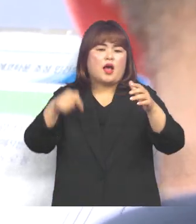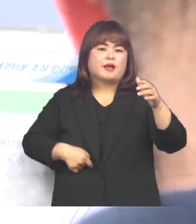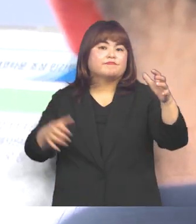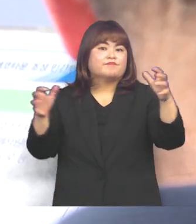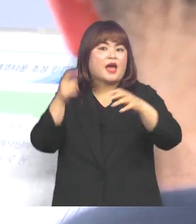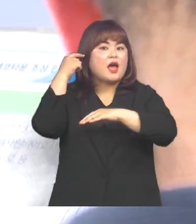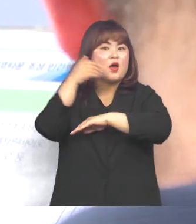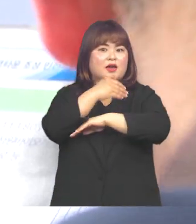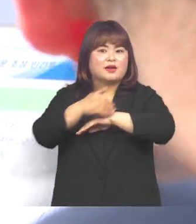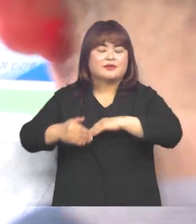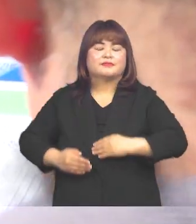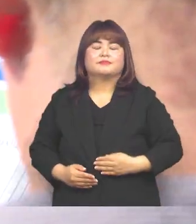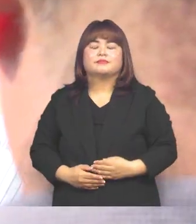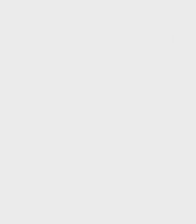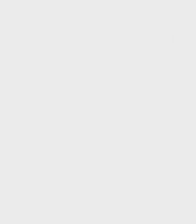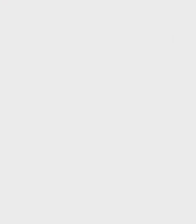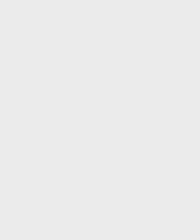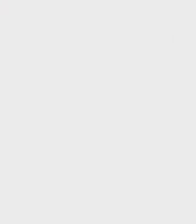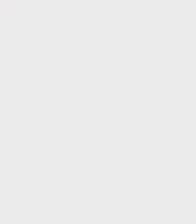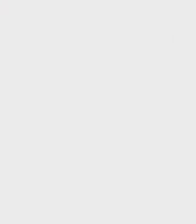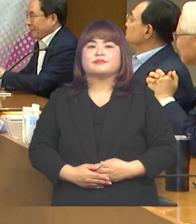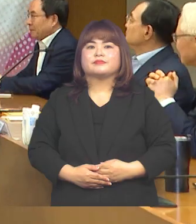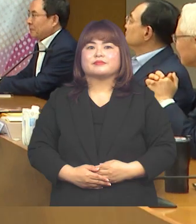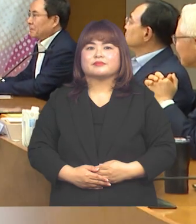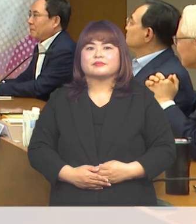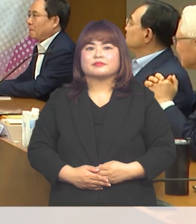총력을 다하겠습니다.